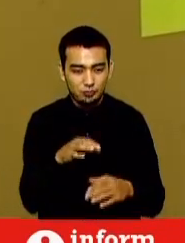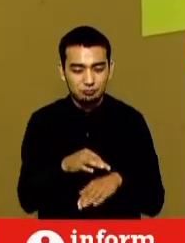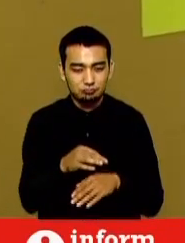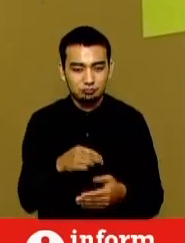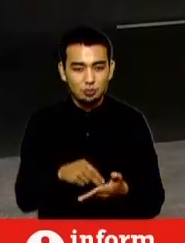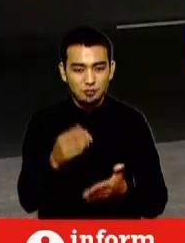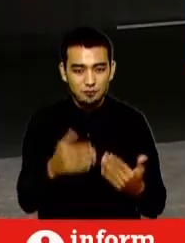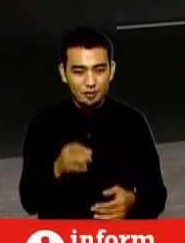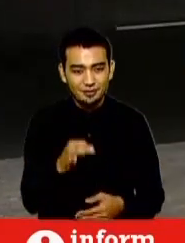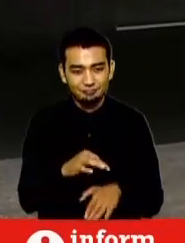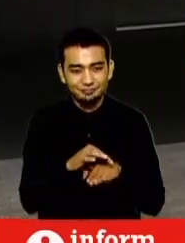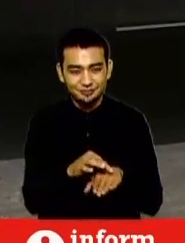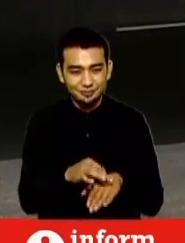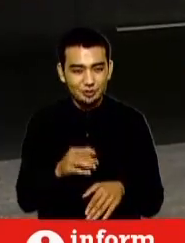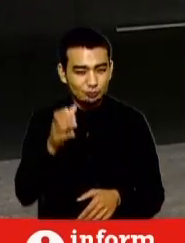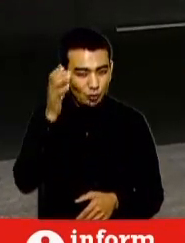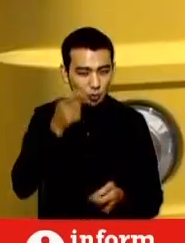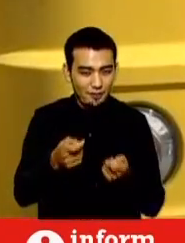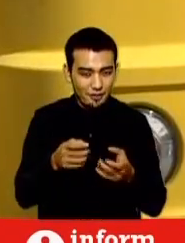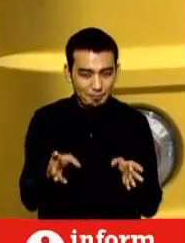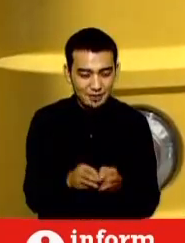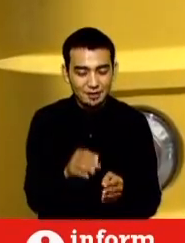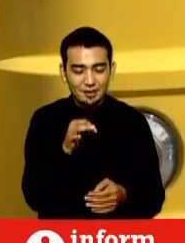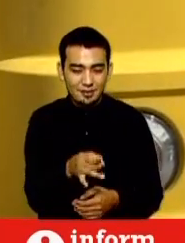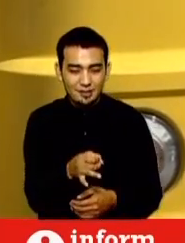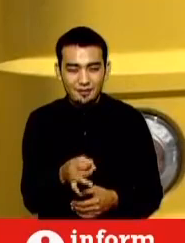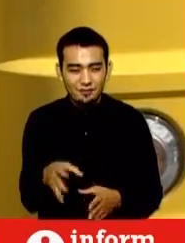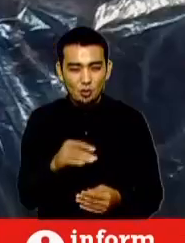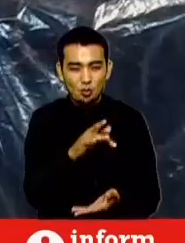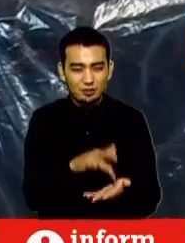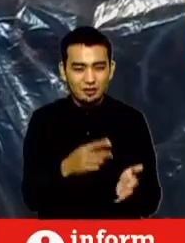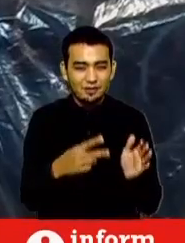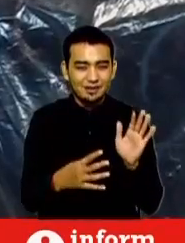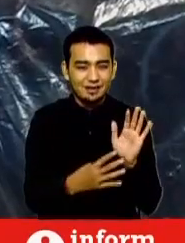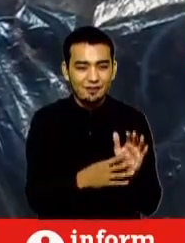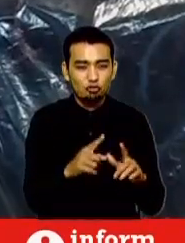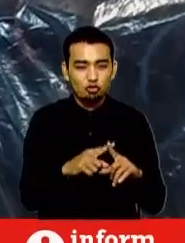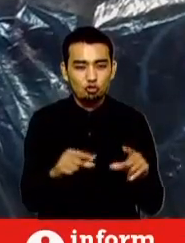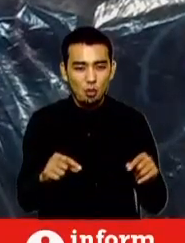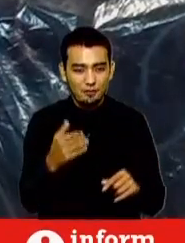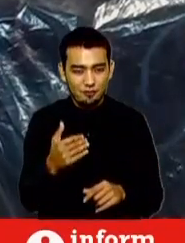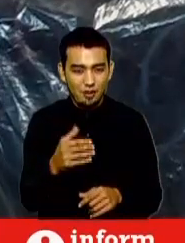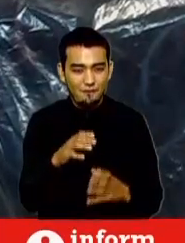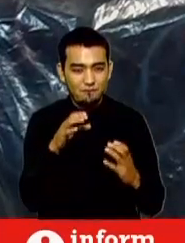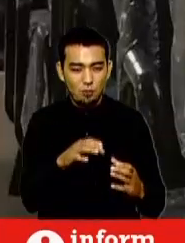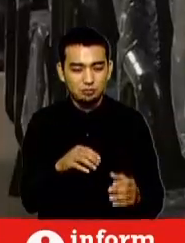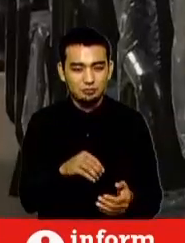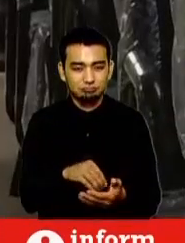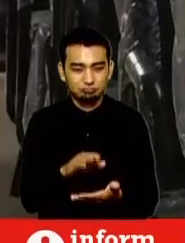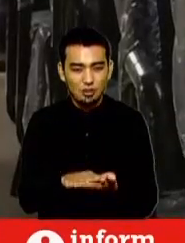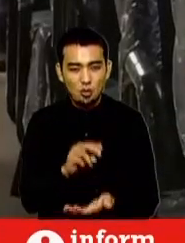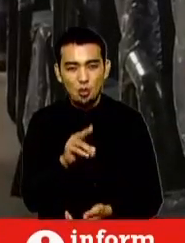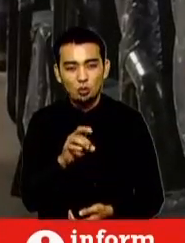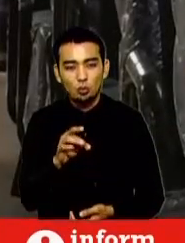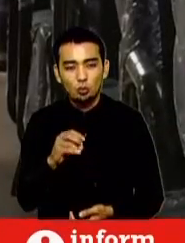kalalık mobillik ve bilim baskarması birleşip, kalanın barlıq audandarındağı 29 mektep arasındağı avtobuslarda paydalanı boyunca konkursu